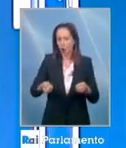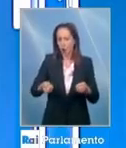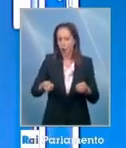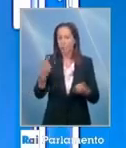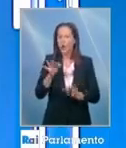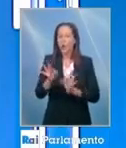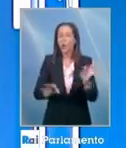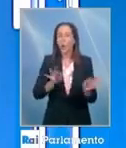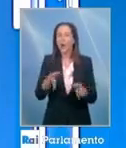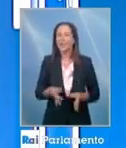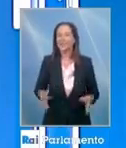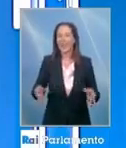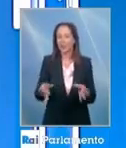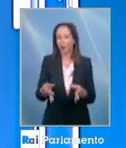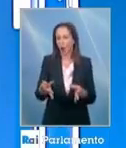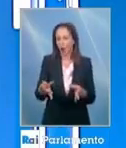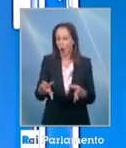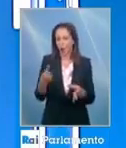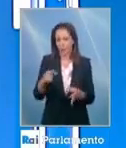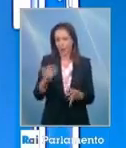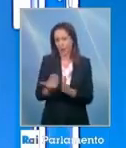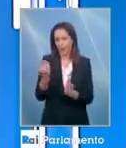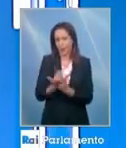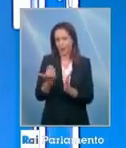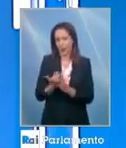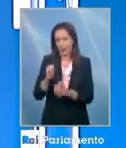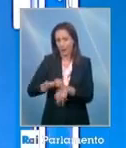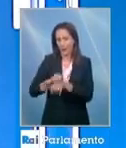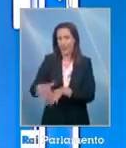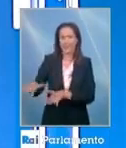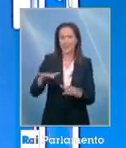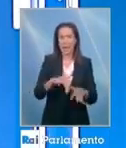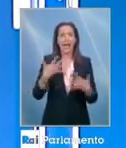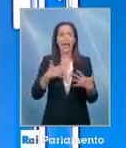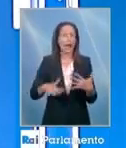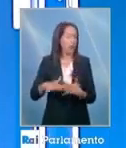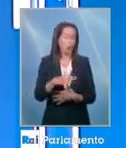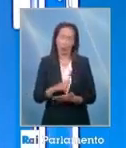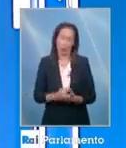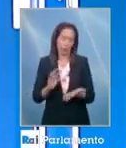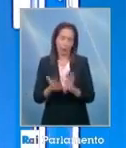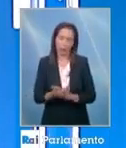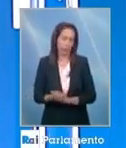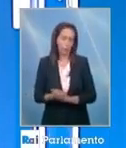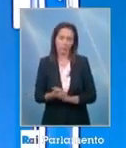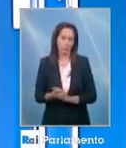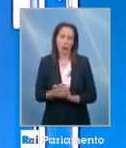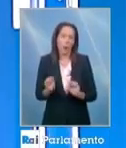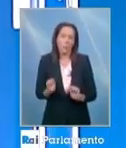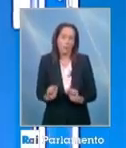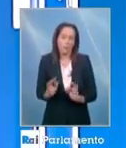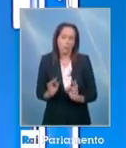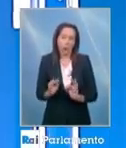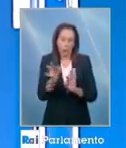la cura del territorio necessaria da non avere dissesti idrogeologici. Quindi non si parla di cambiamento climatico, qui si parla di impossibilità per rispettare